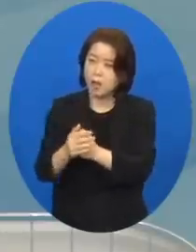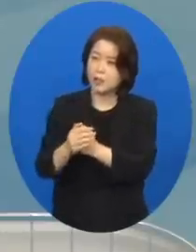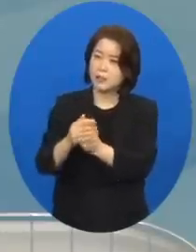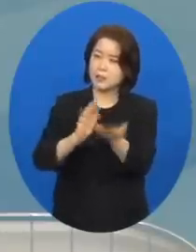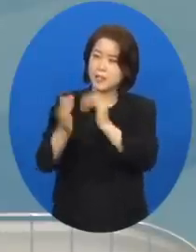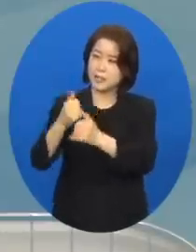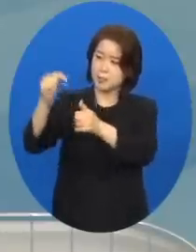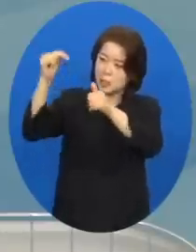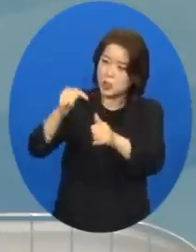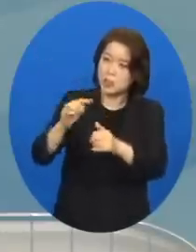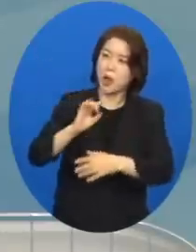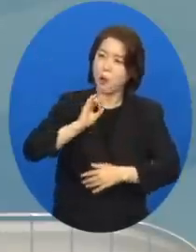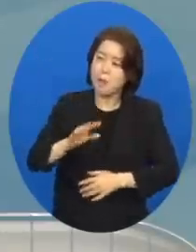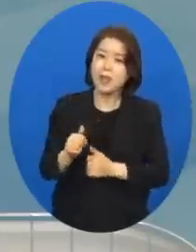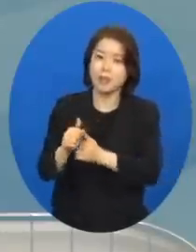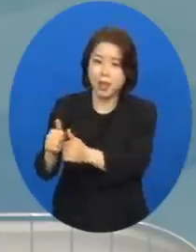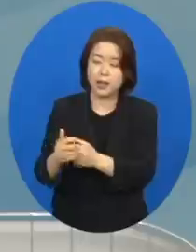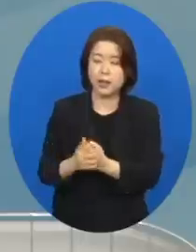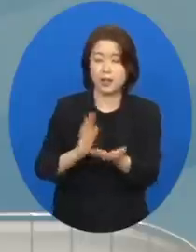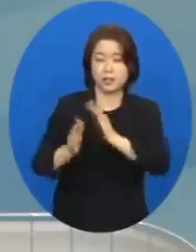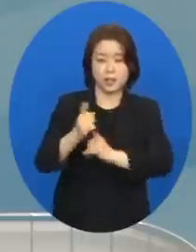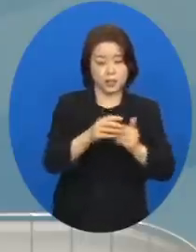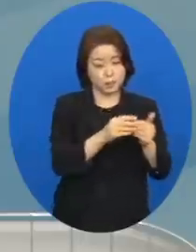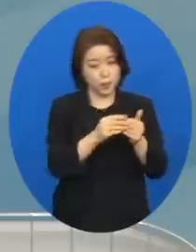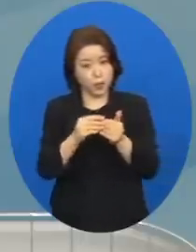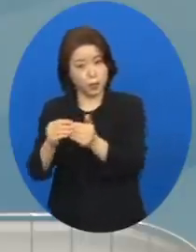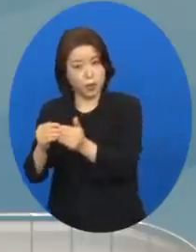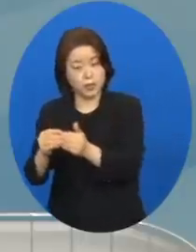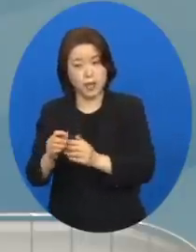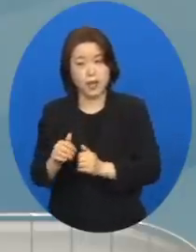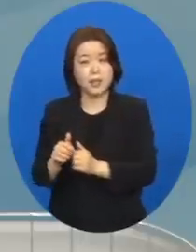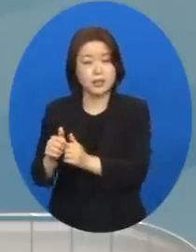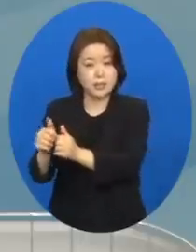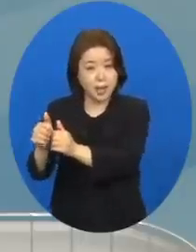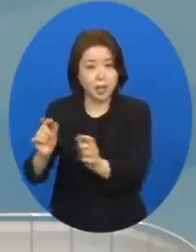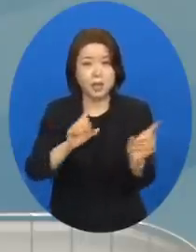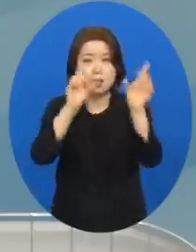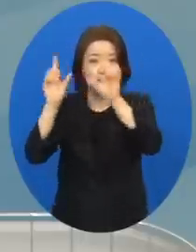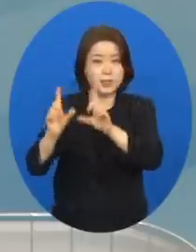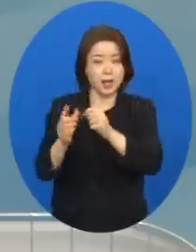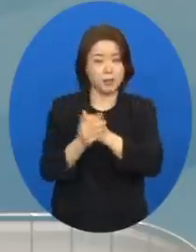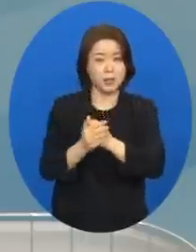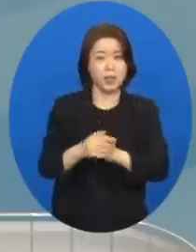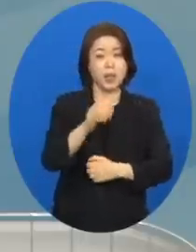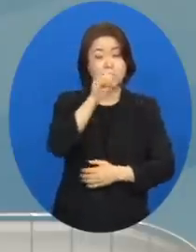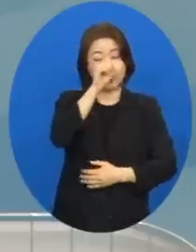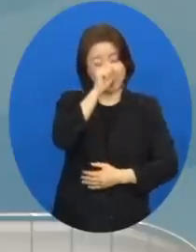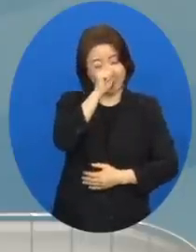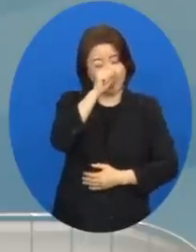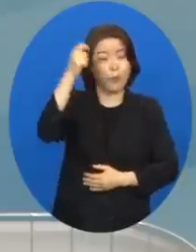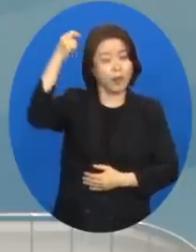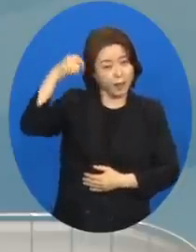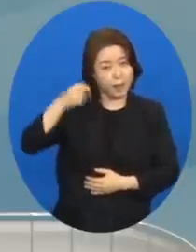따라, 예수님의 인도하심을 따라 사는 삶이 좋게